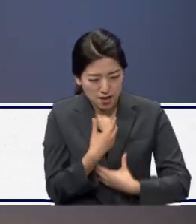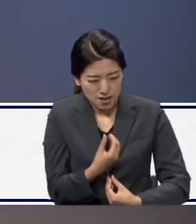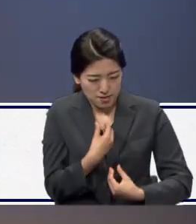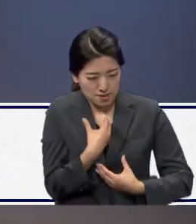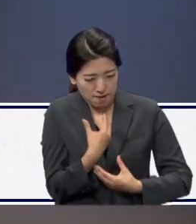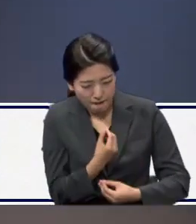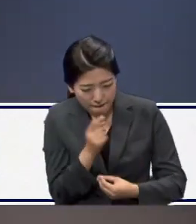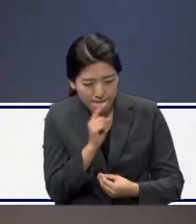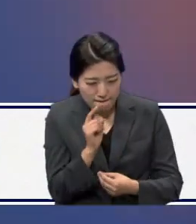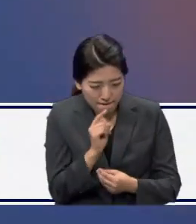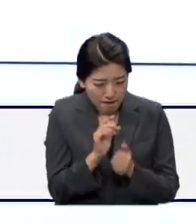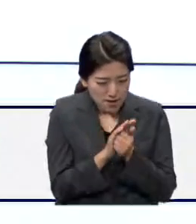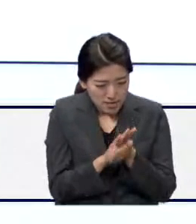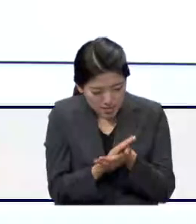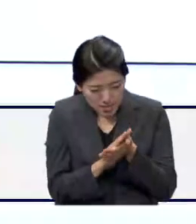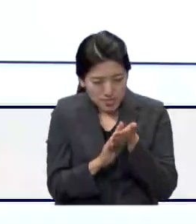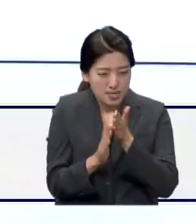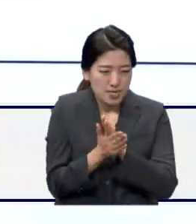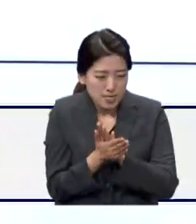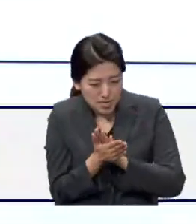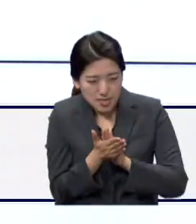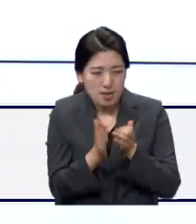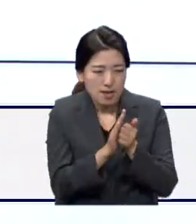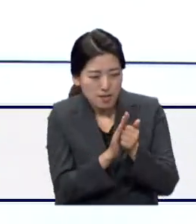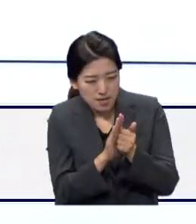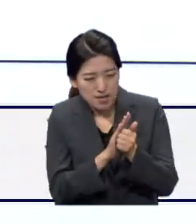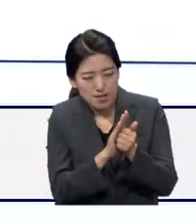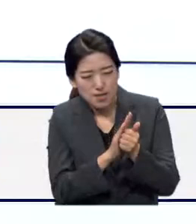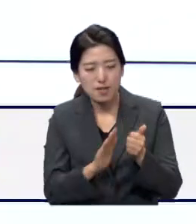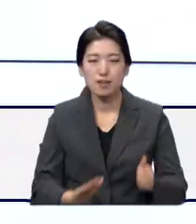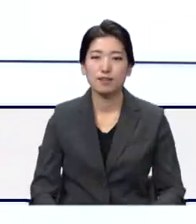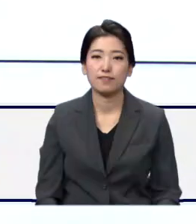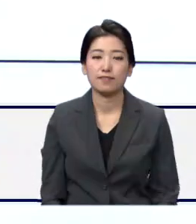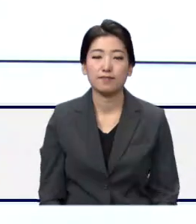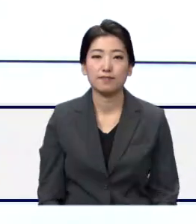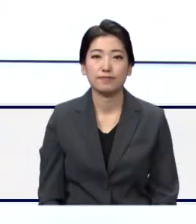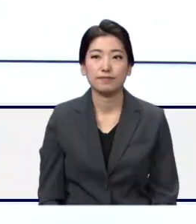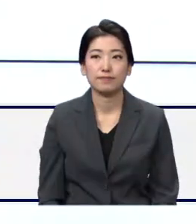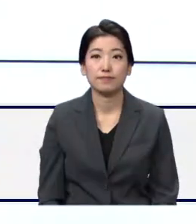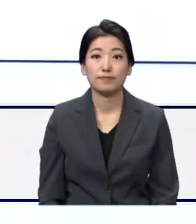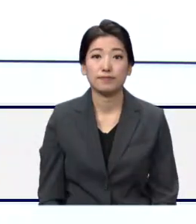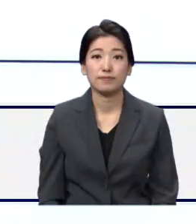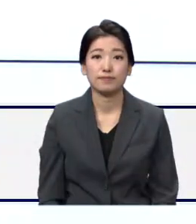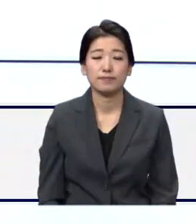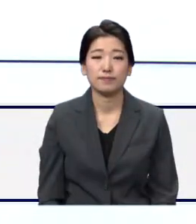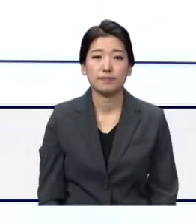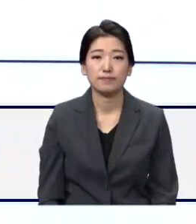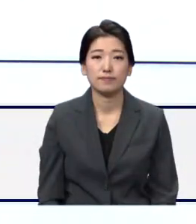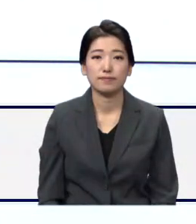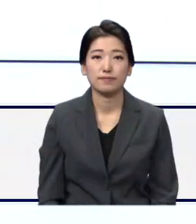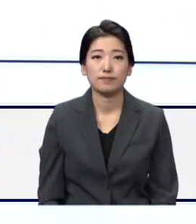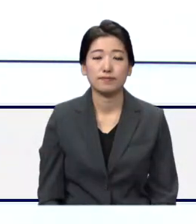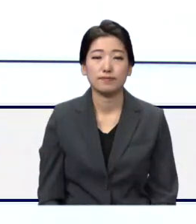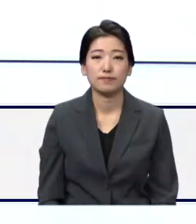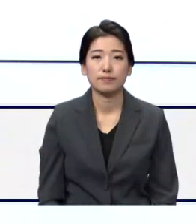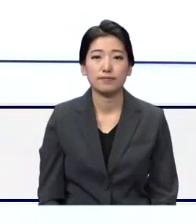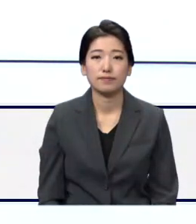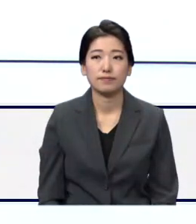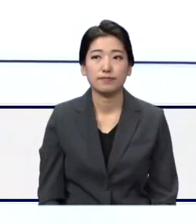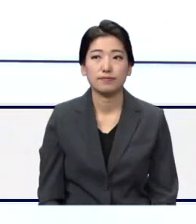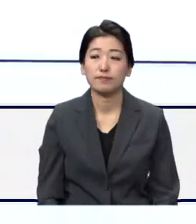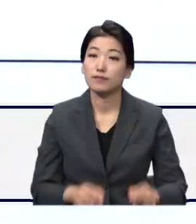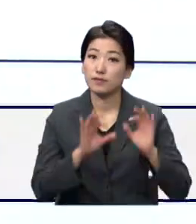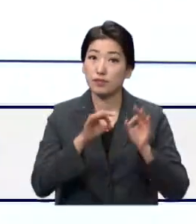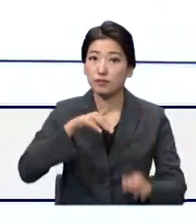공을 드리고 경계를 했다라는 거이 얘기인 즉은 김정혁 위원님네